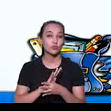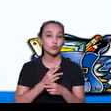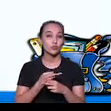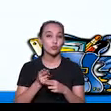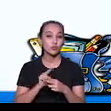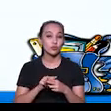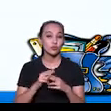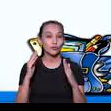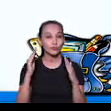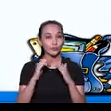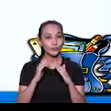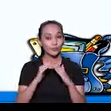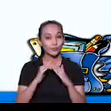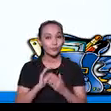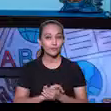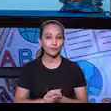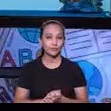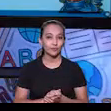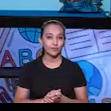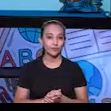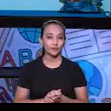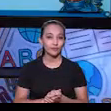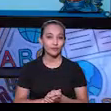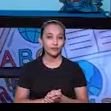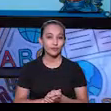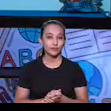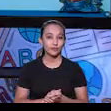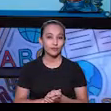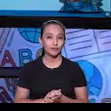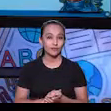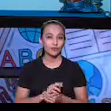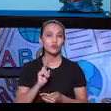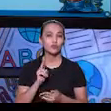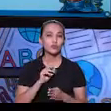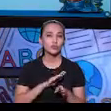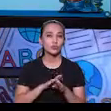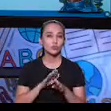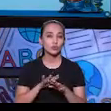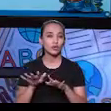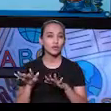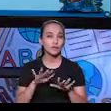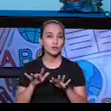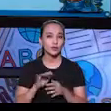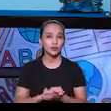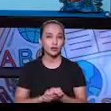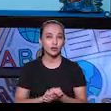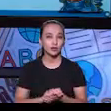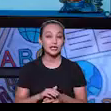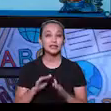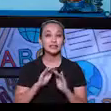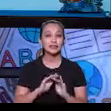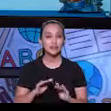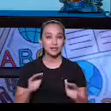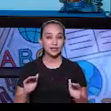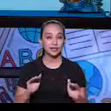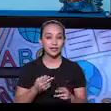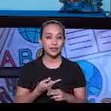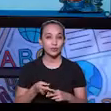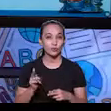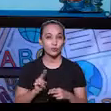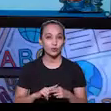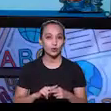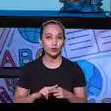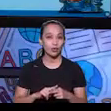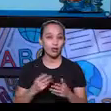ежика домой. Принесли. Посмотрите, кто совершил это действие? Дети. Это